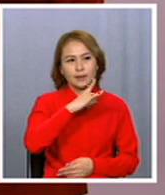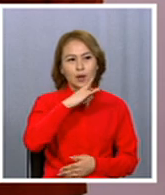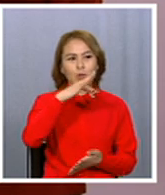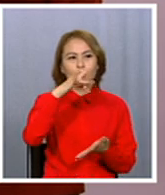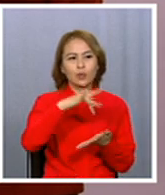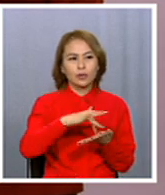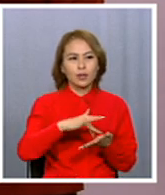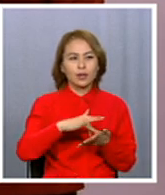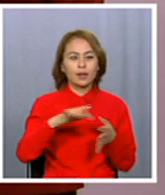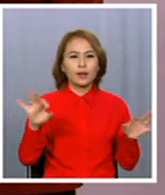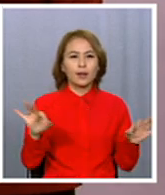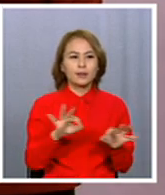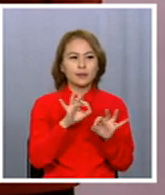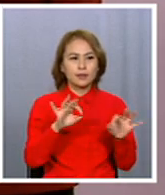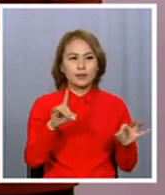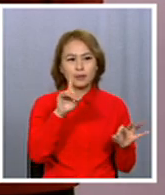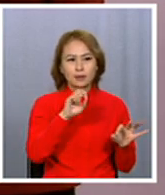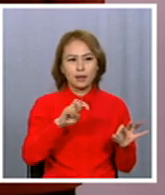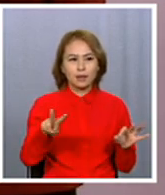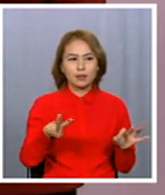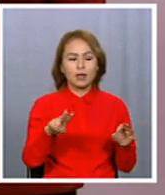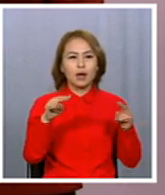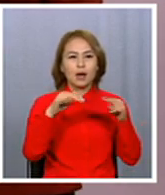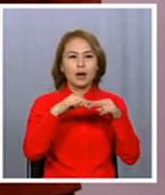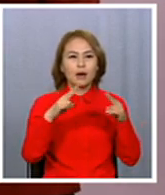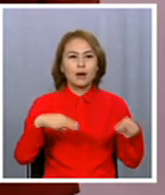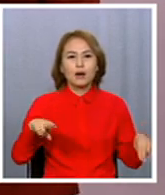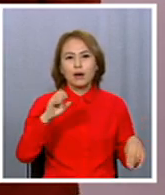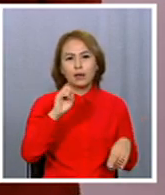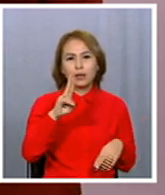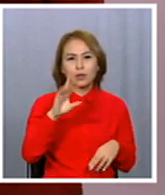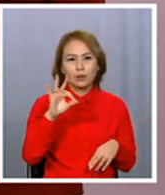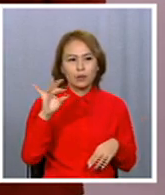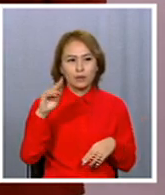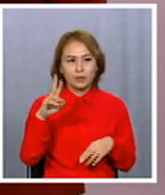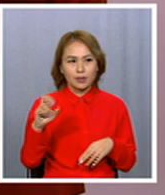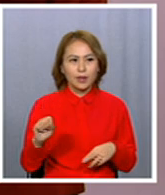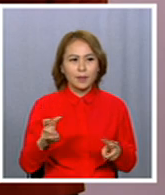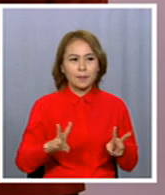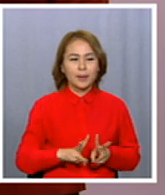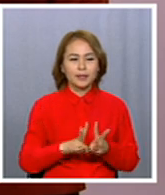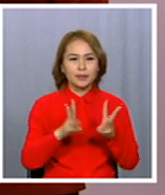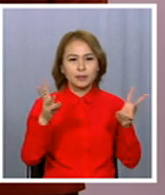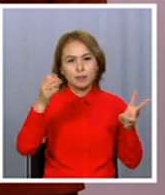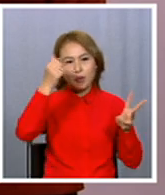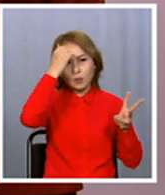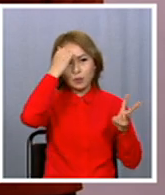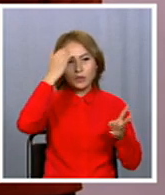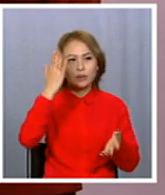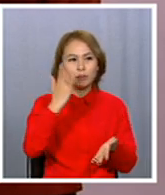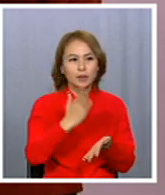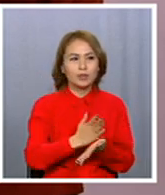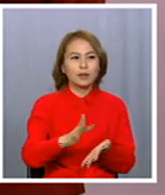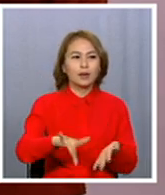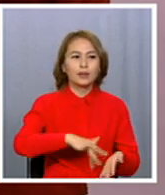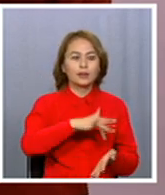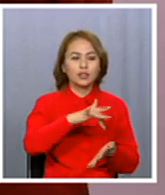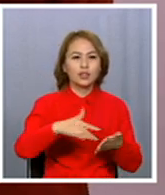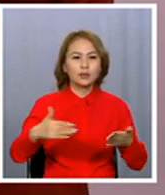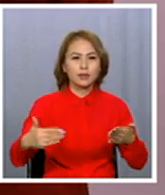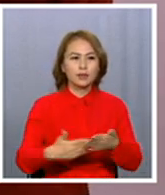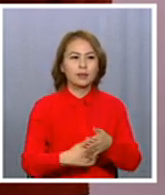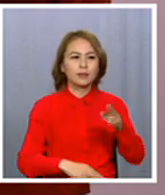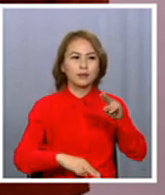Нұрсұлтанда Қазақстан орталық концерт залы, Ақорда Бәйтерек монументі бар. Қалада